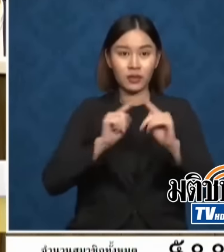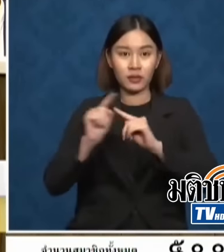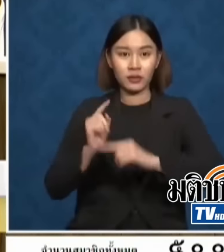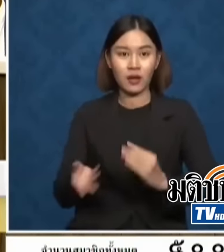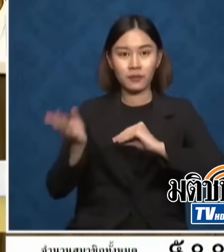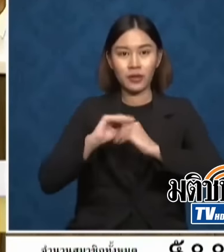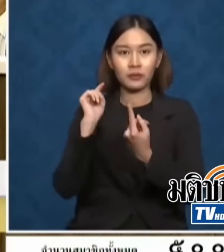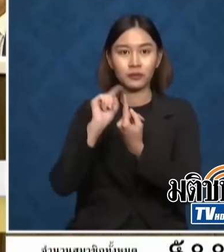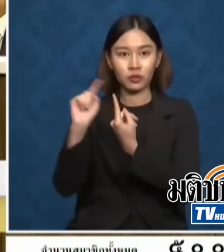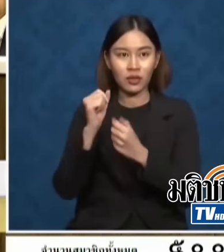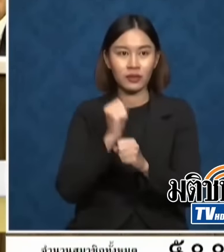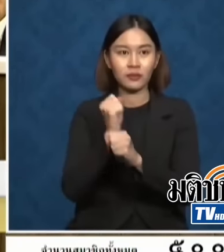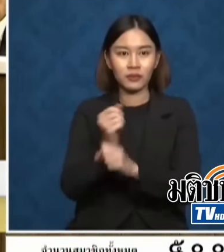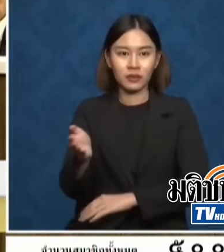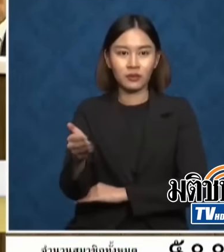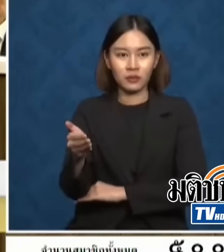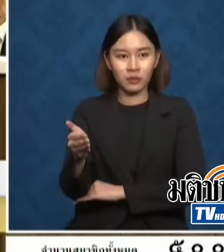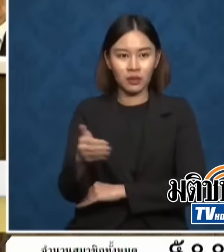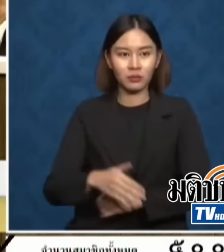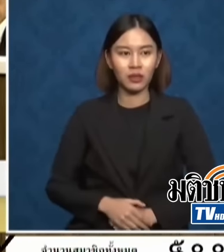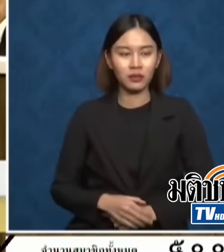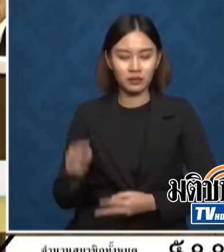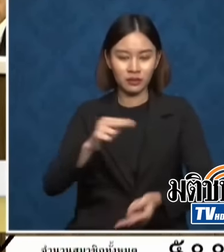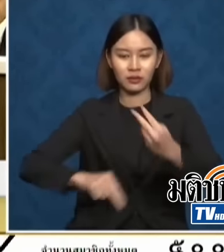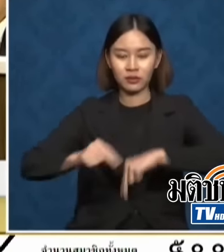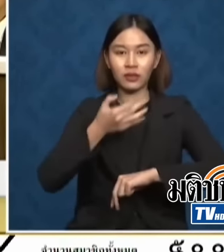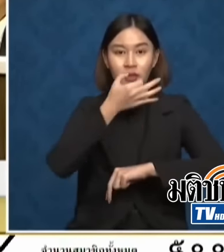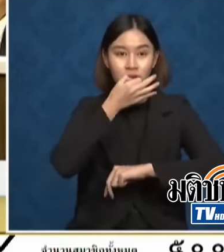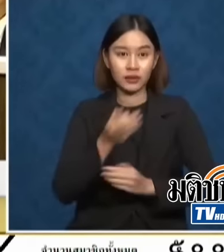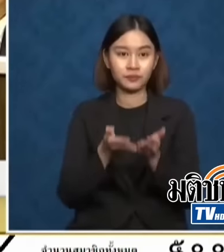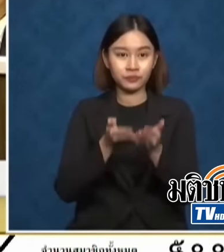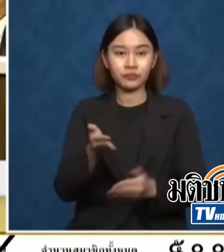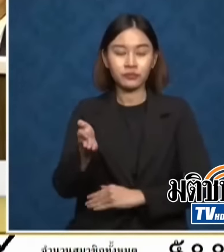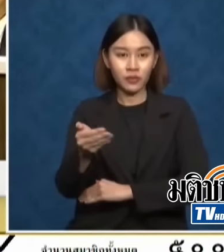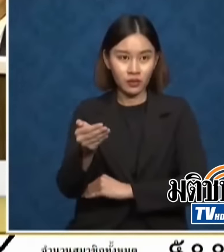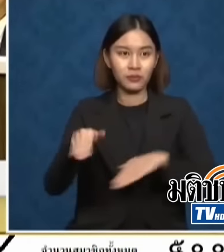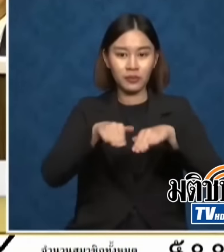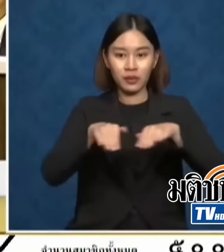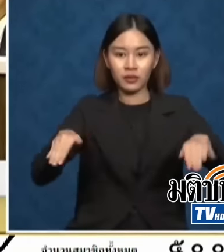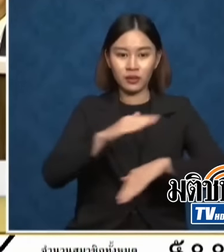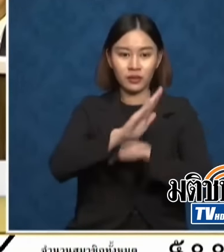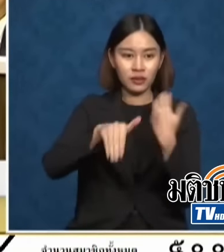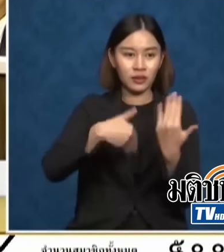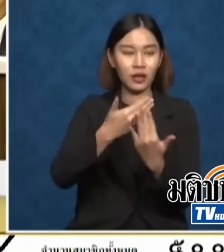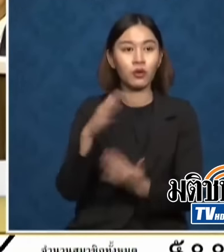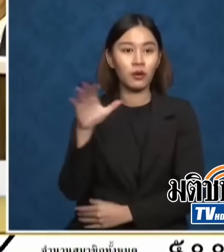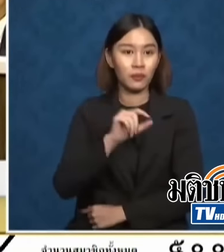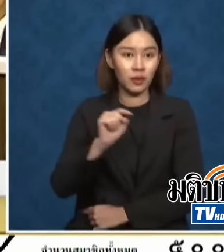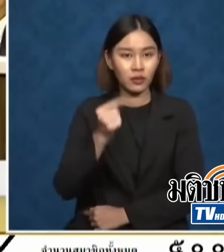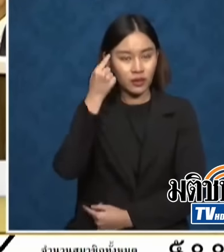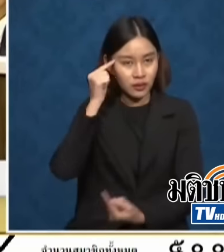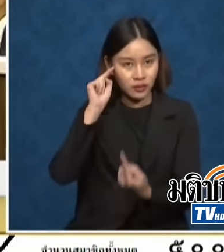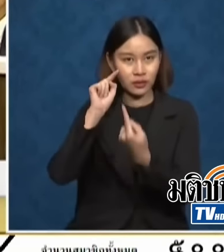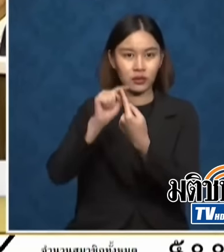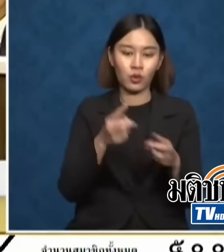ภาพในการทำประมงคุ้มครองอาชีพประมงมาตรการเหล่านี้ล้วนมาจากการคำนึ